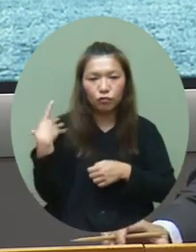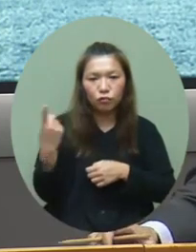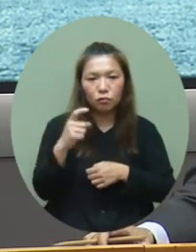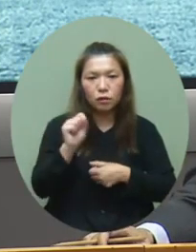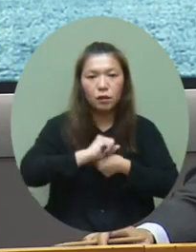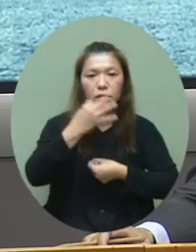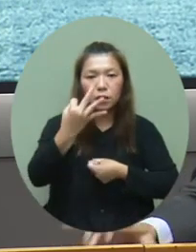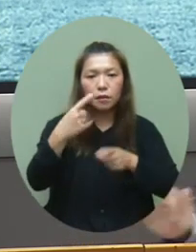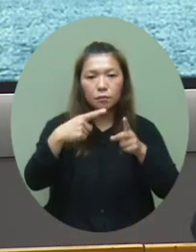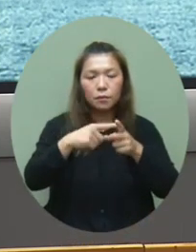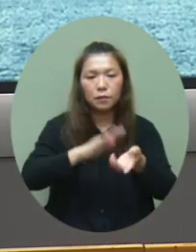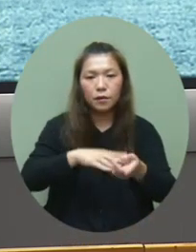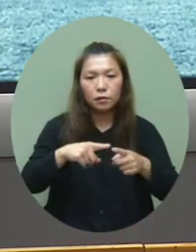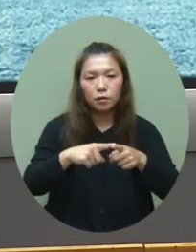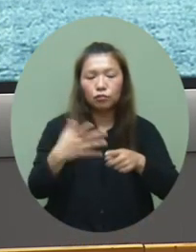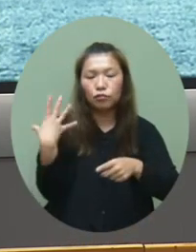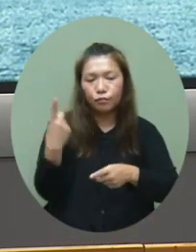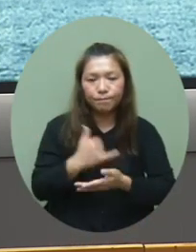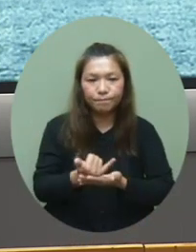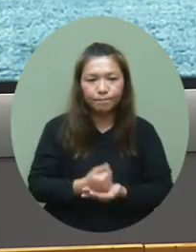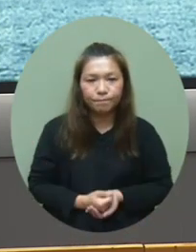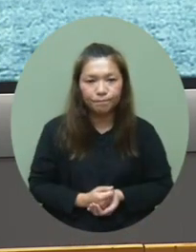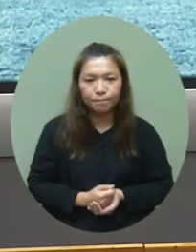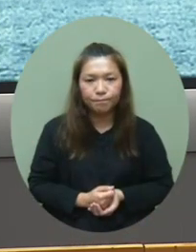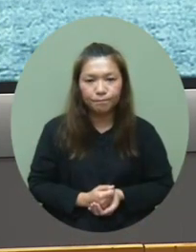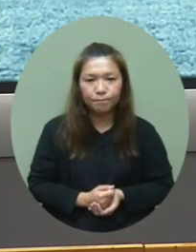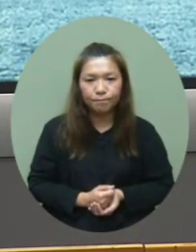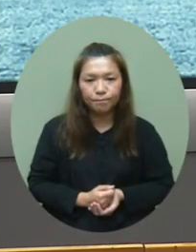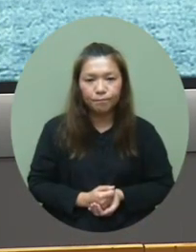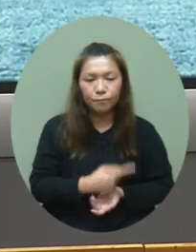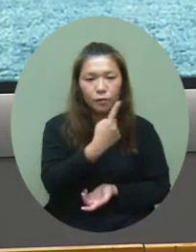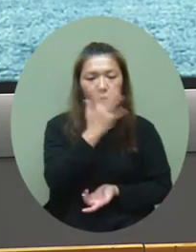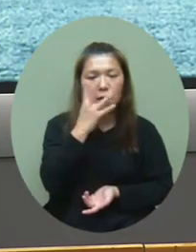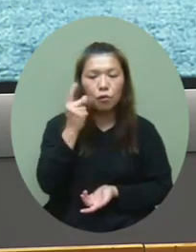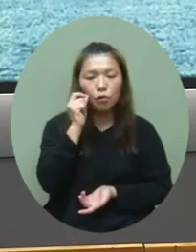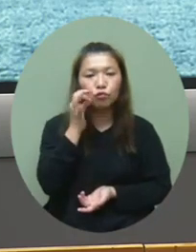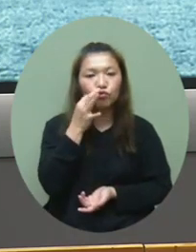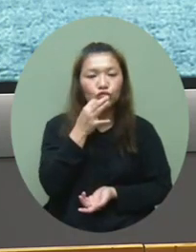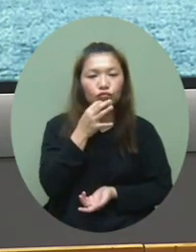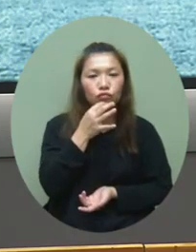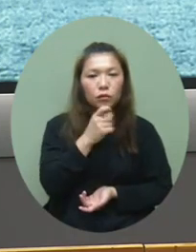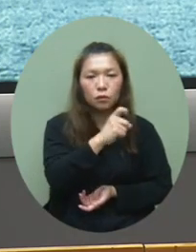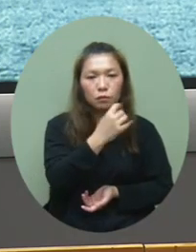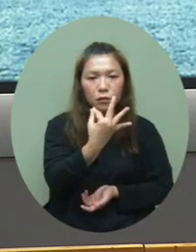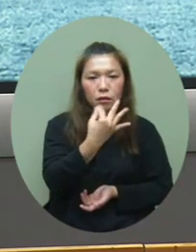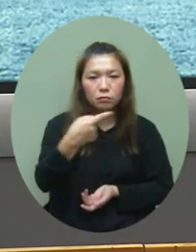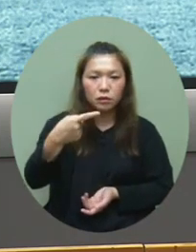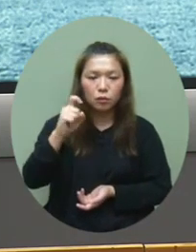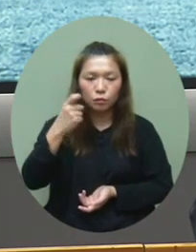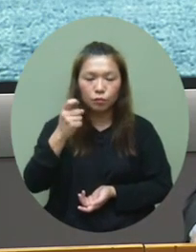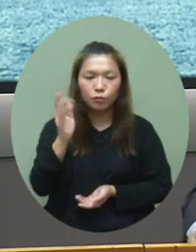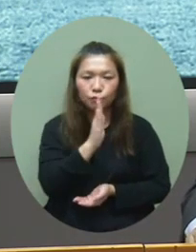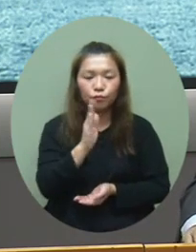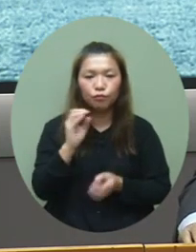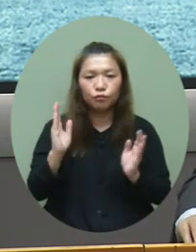報3名的病人在昨日離世的，分別是一男兩女，年齡介乎93至99